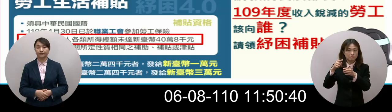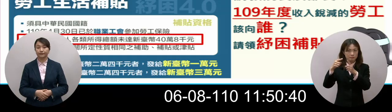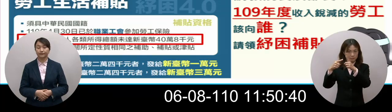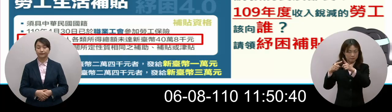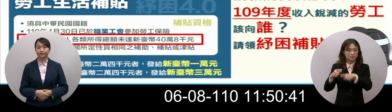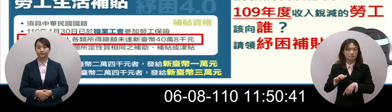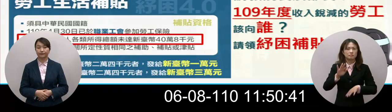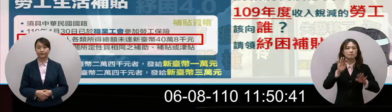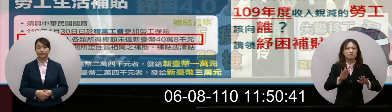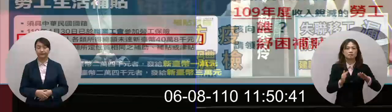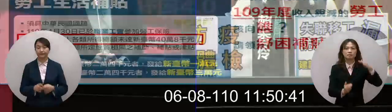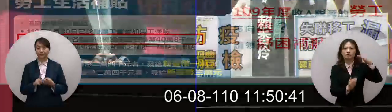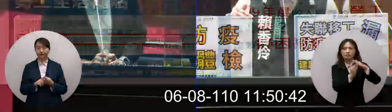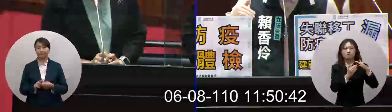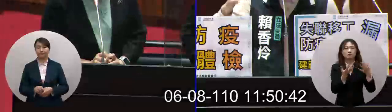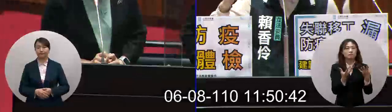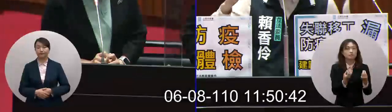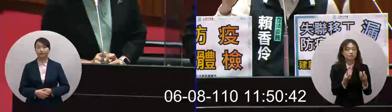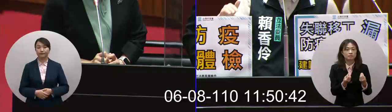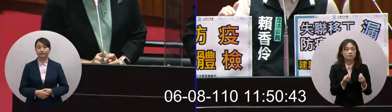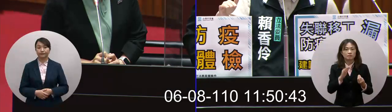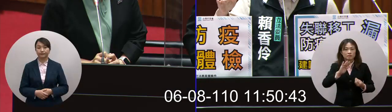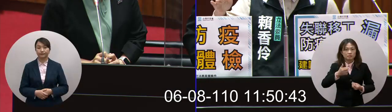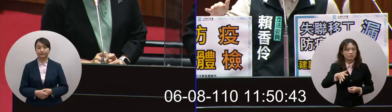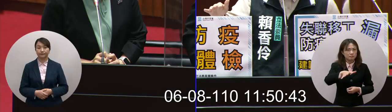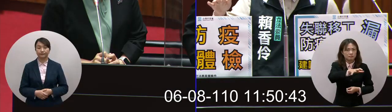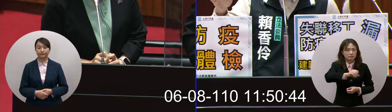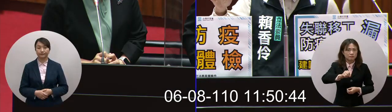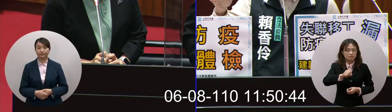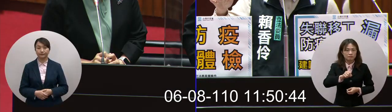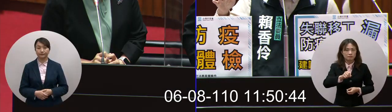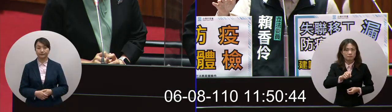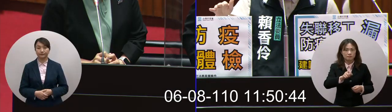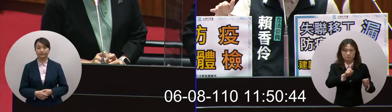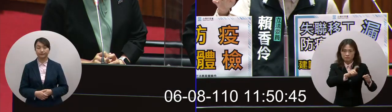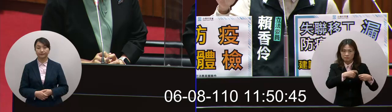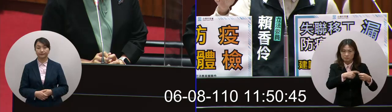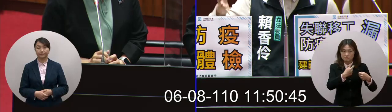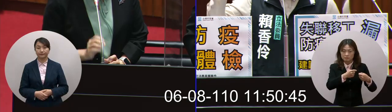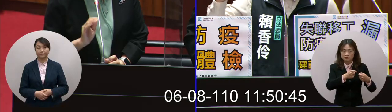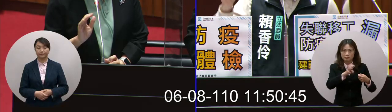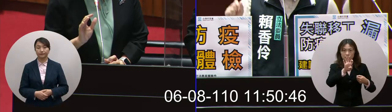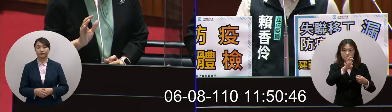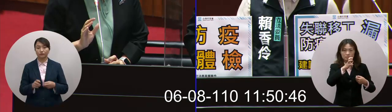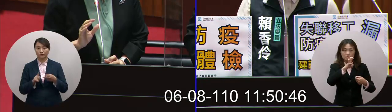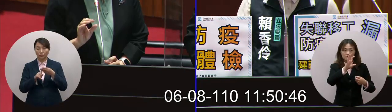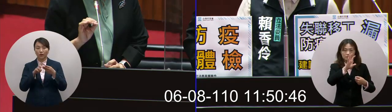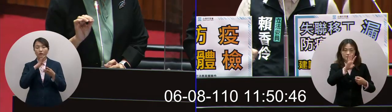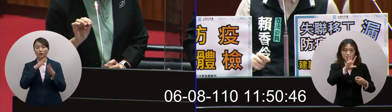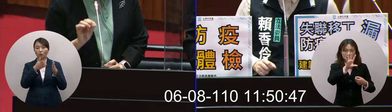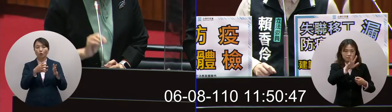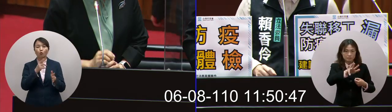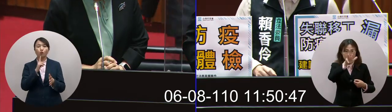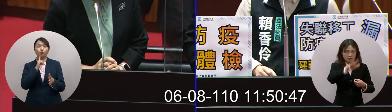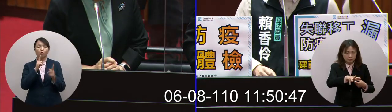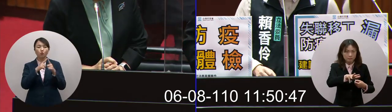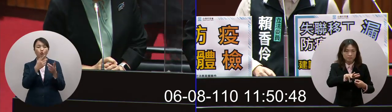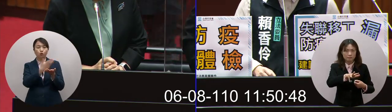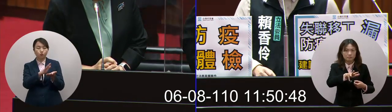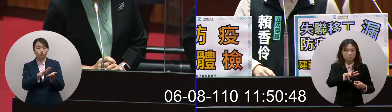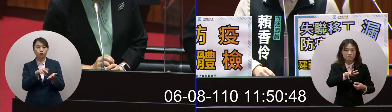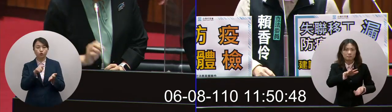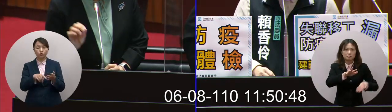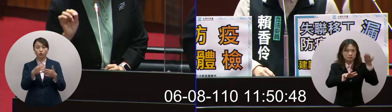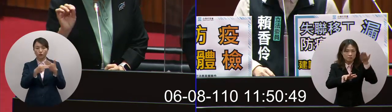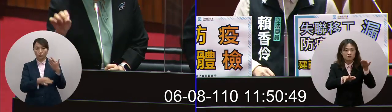不设天花板了， 是， 但是总体上还是把所得40万8000的以上的人 排付了，那排除 嘛， 对，排付